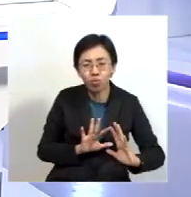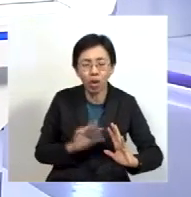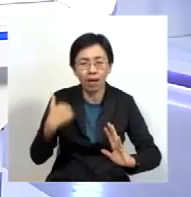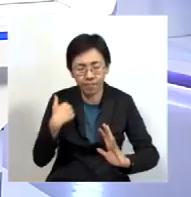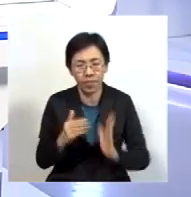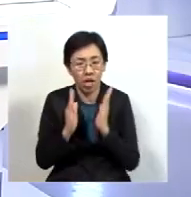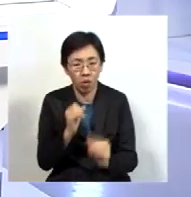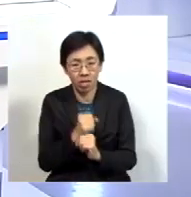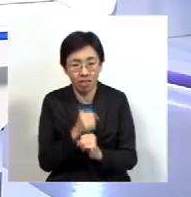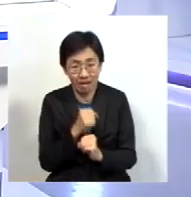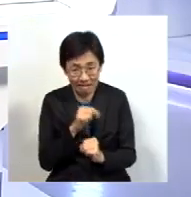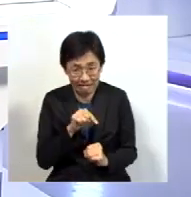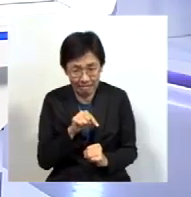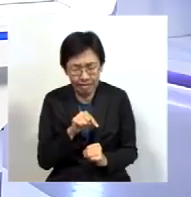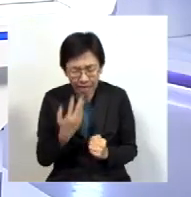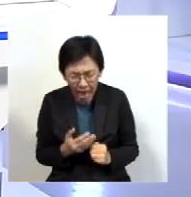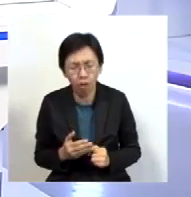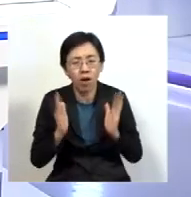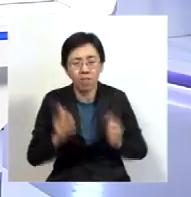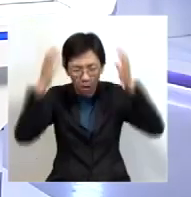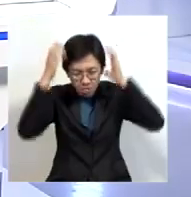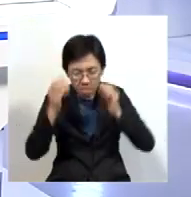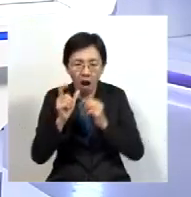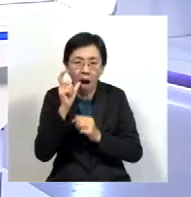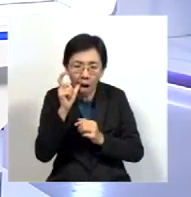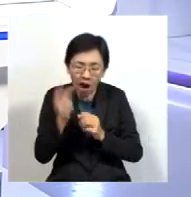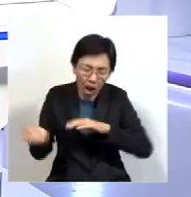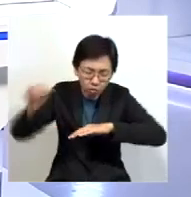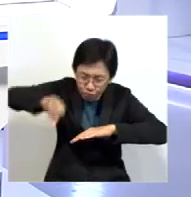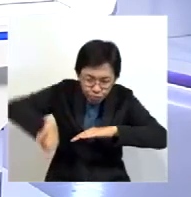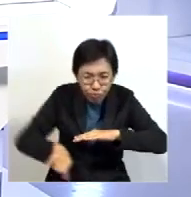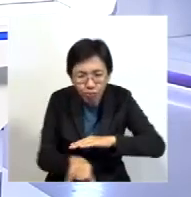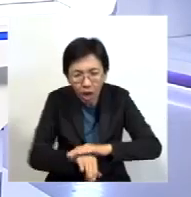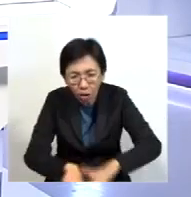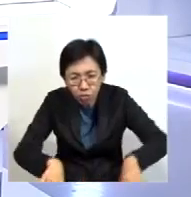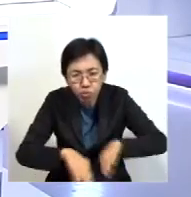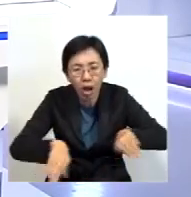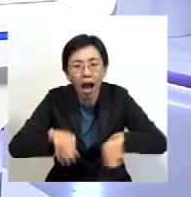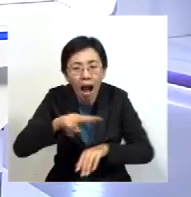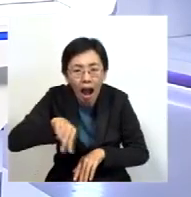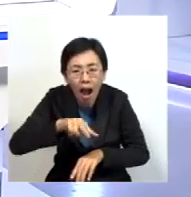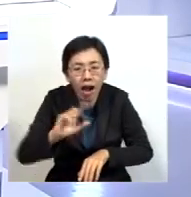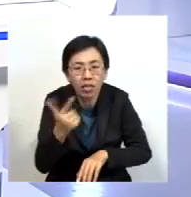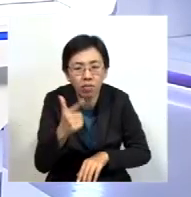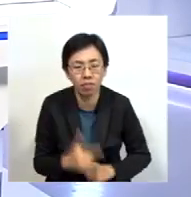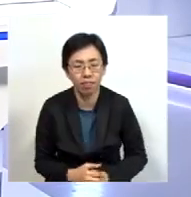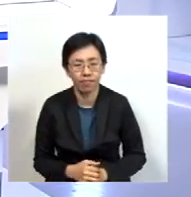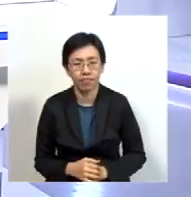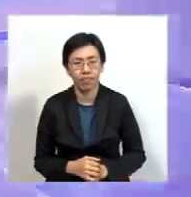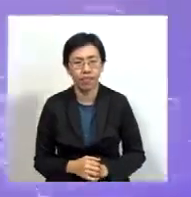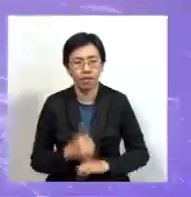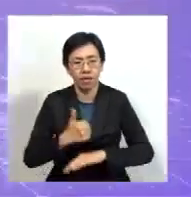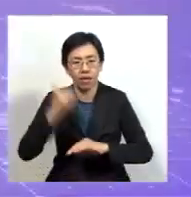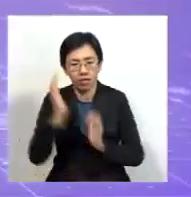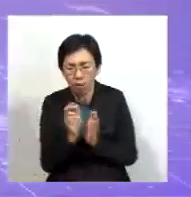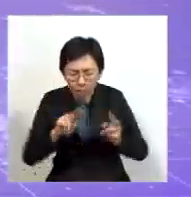วนเนี่ยเป็นเจ้าหน้าที่ประดาน้ำลงไปงมหาทองในพื้นที่เลย ทราบมาว่าท่านผบ.ตร.เองนะคะพลตำรวจเอกจักรทิพย์ชัยจินดาเองก็ลงพื้น